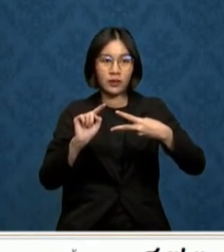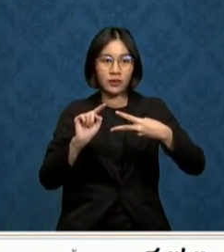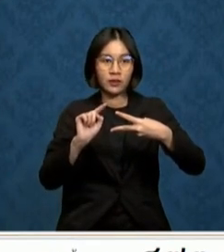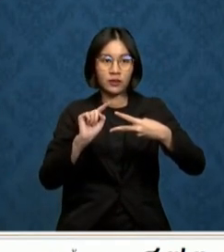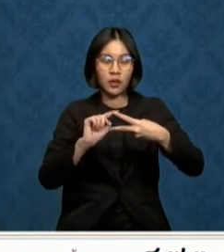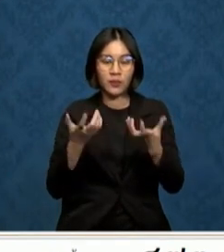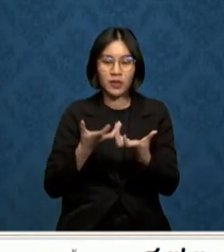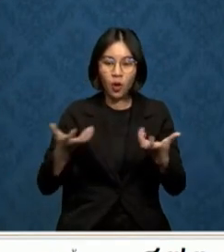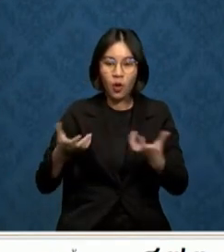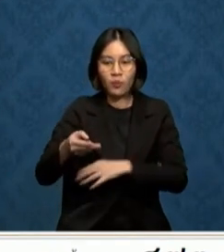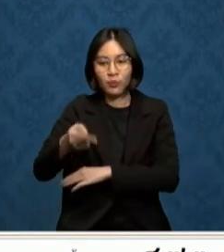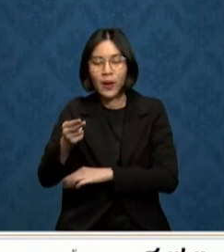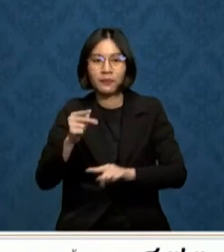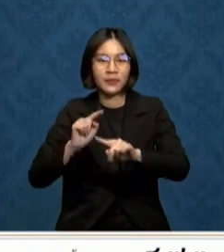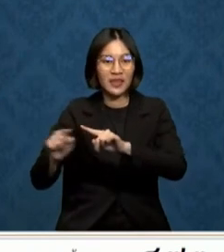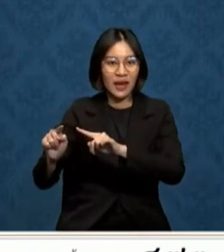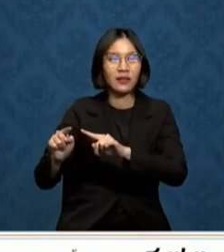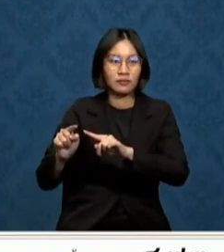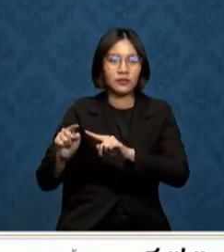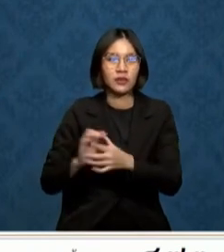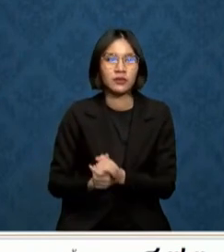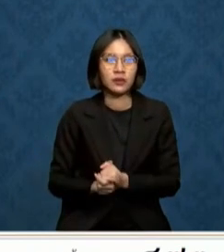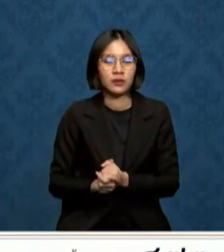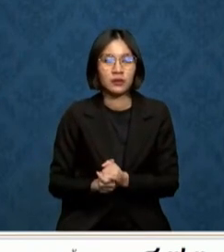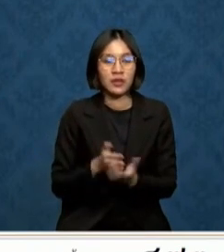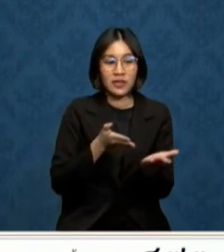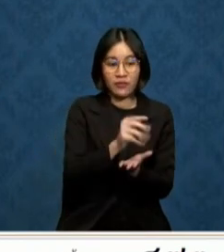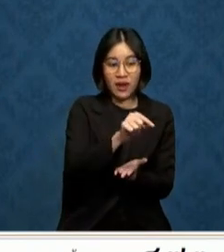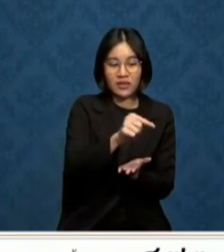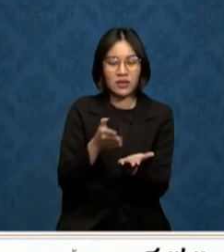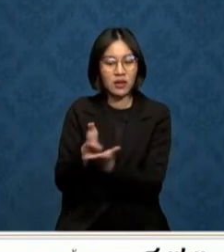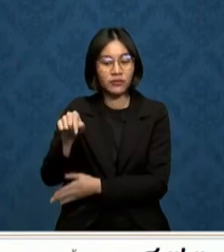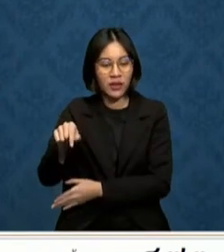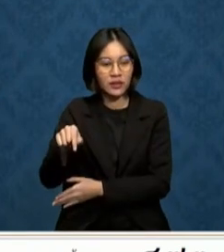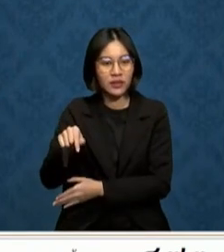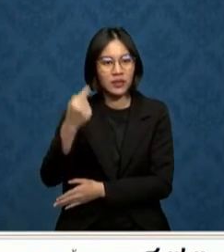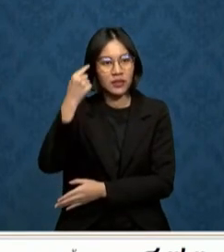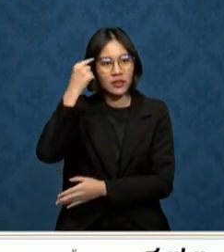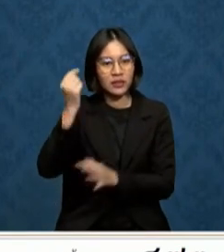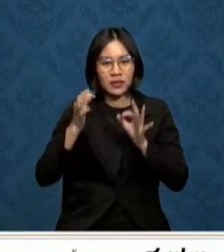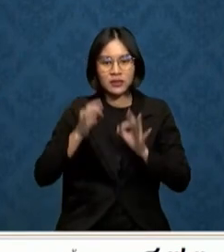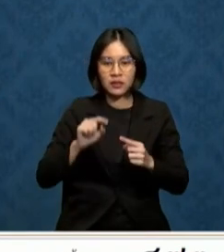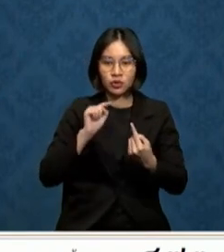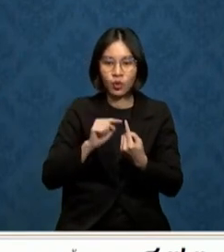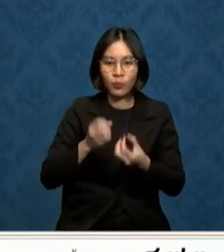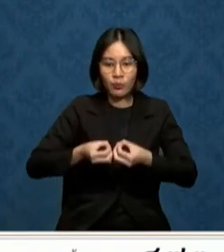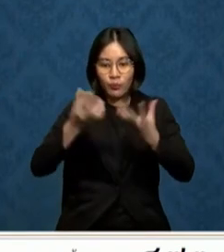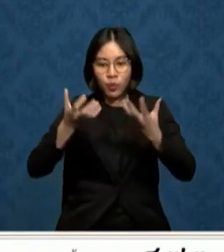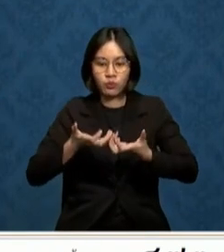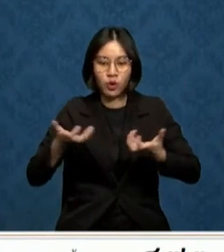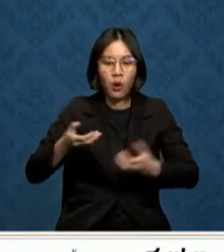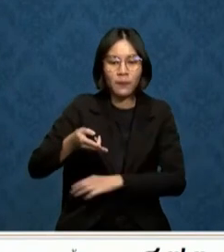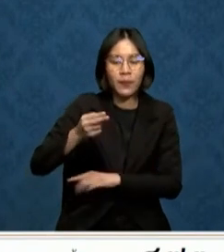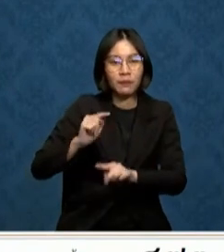ำลังอาวุธอะไรต่างๆเข้ามาทั้งสองฝ่ายเนี่ยเข้ามาโดยตัดสินด้วยกำลังอาวุธแต่อีกอันหนึ่งก็